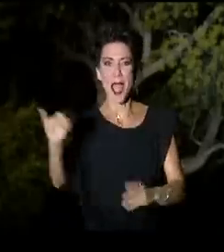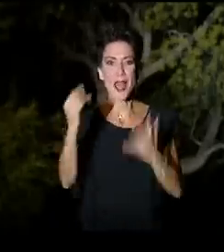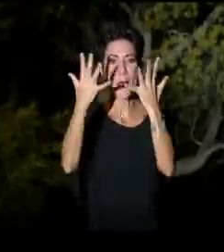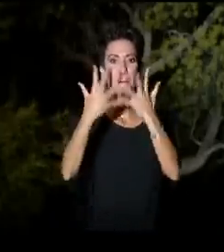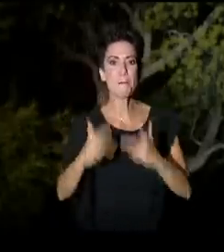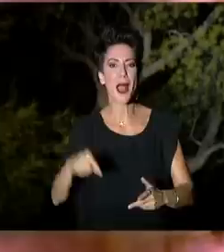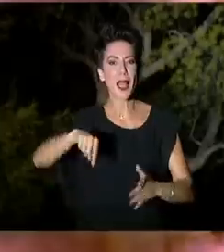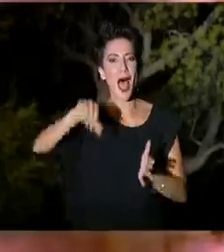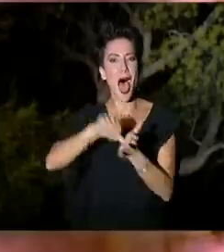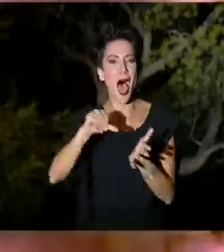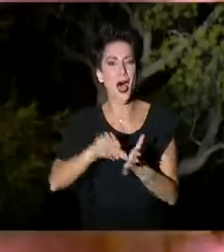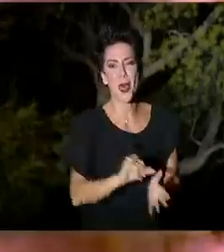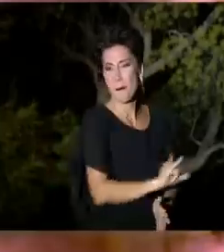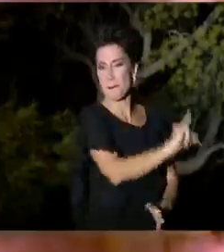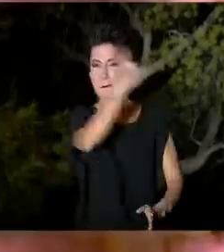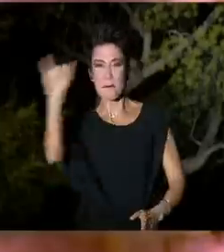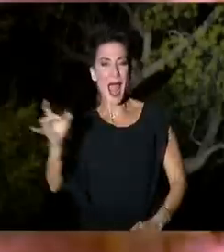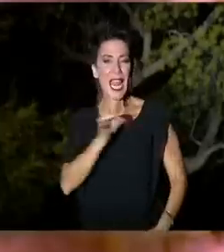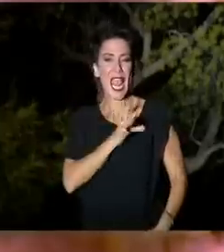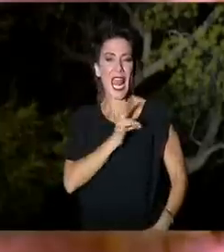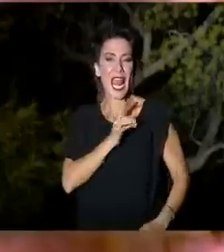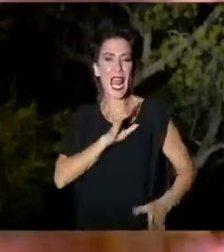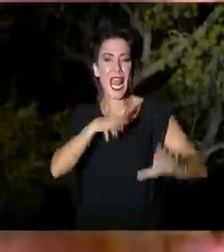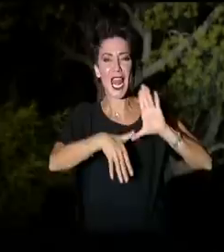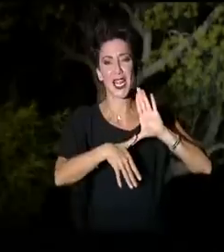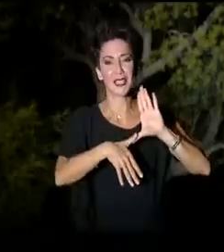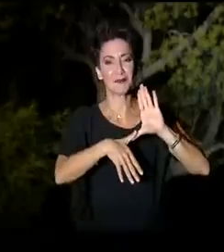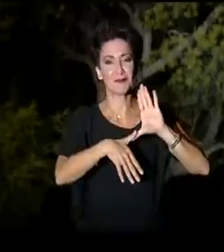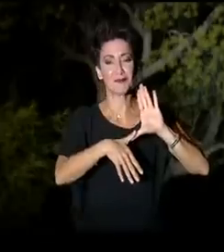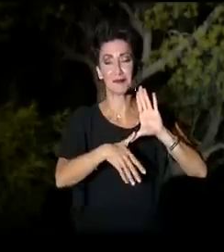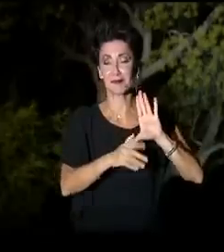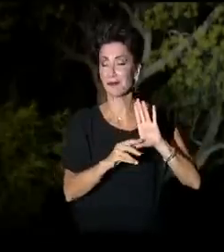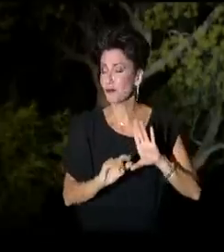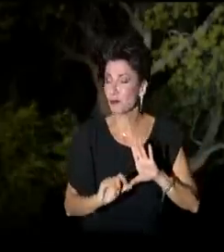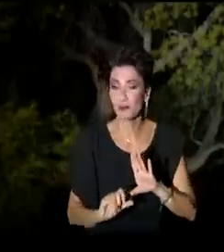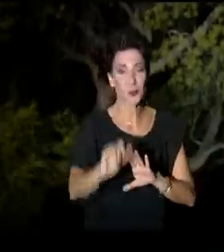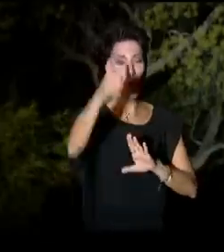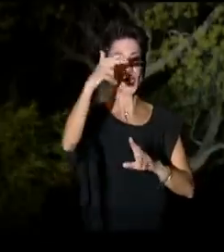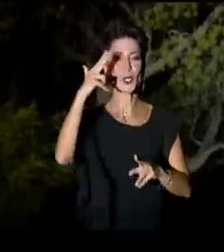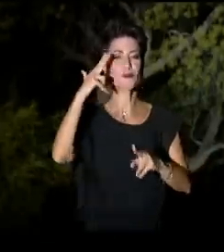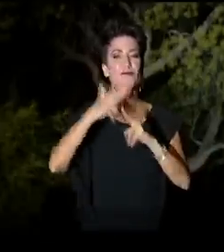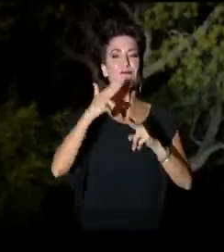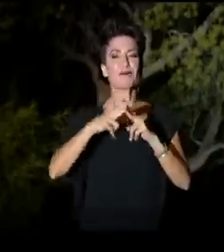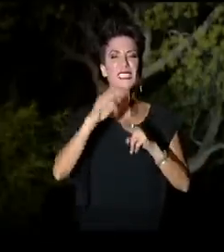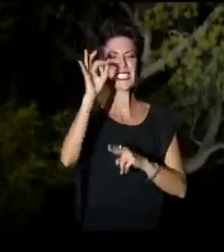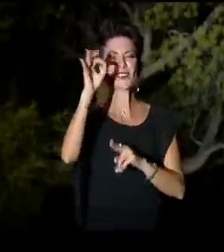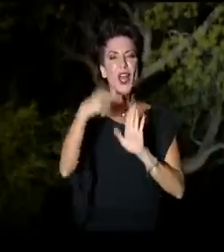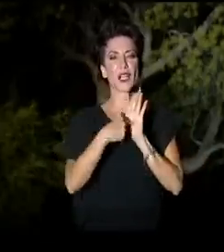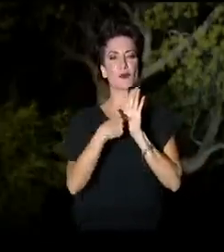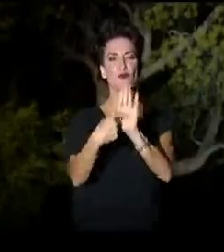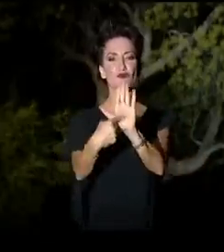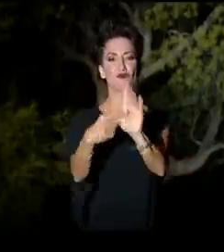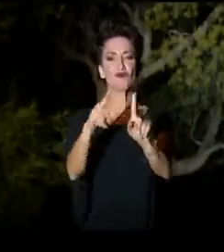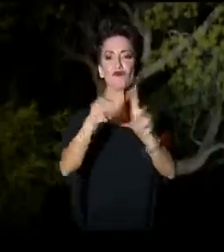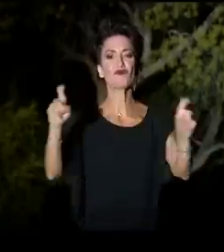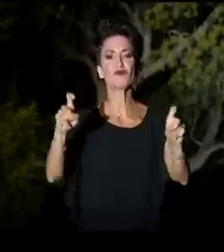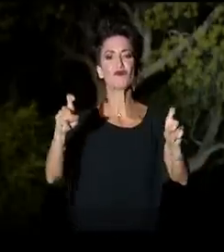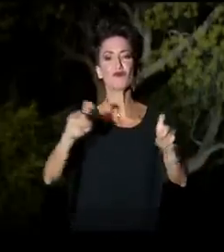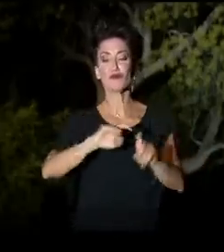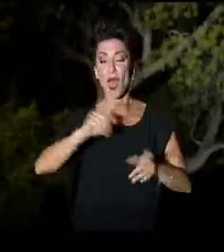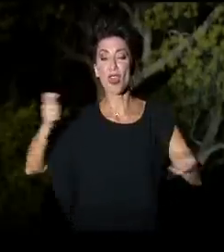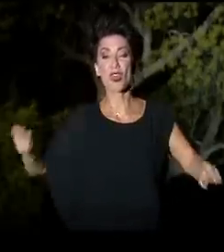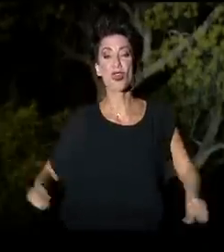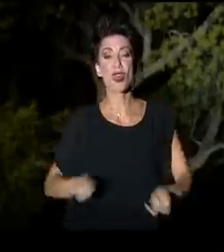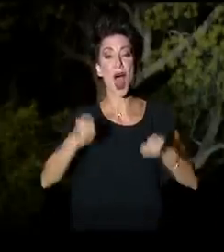ή στο Σαντιάγκο της Χιλής, αλλά ο βασικός συμβολισμός παραμένει ίδιος. Σε όλες τις δράσεις μας, στους τομείς